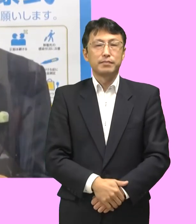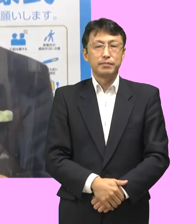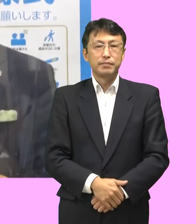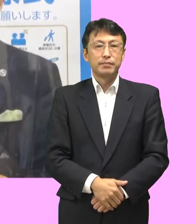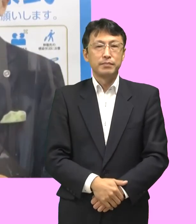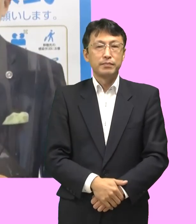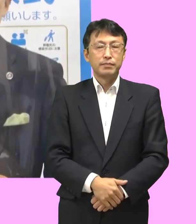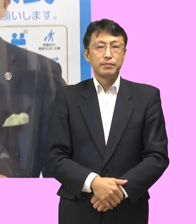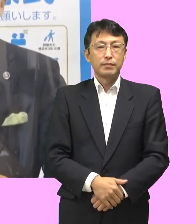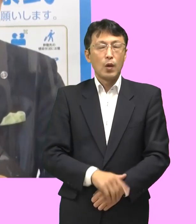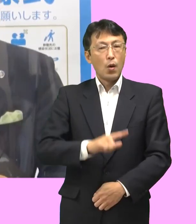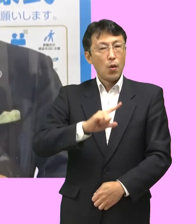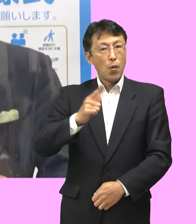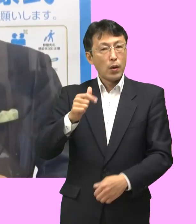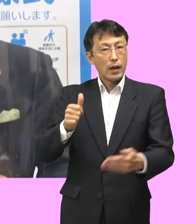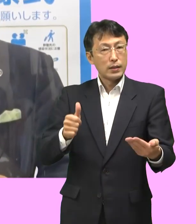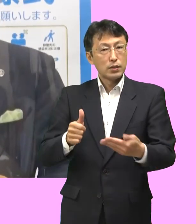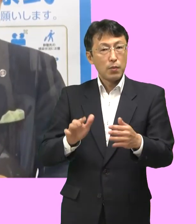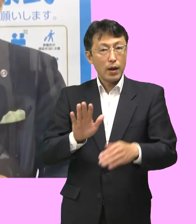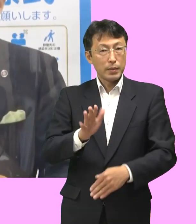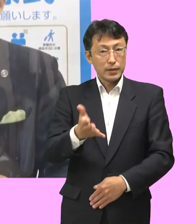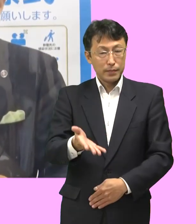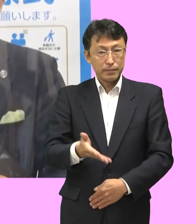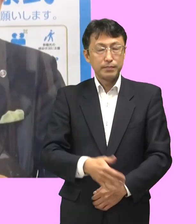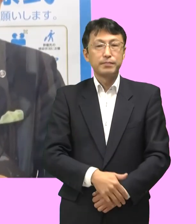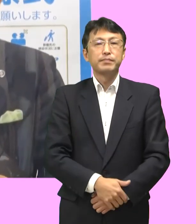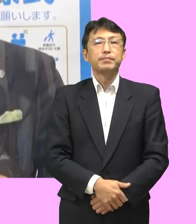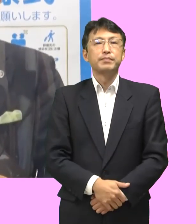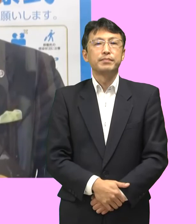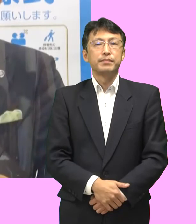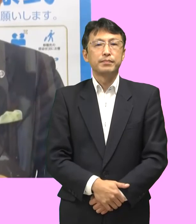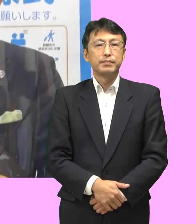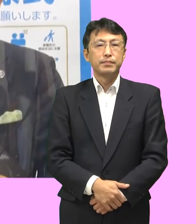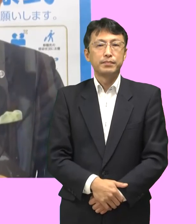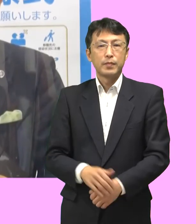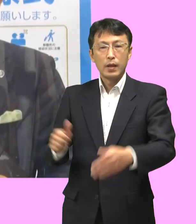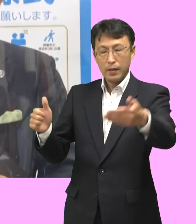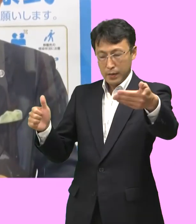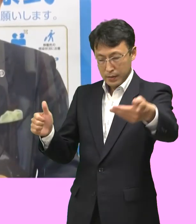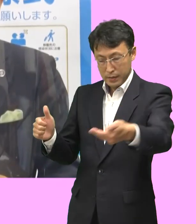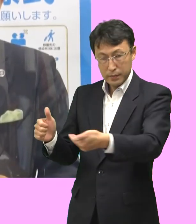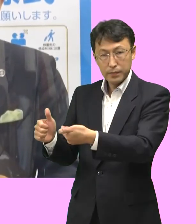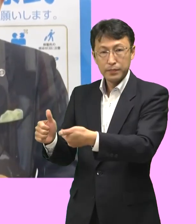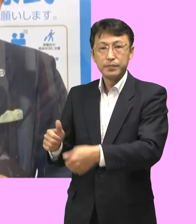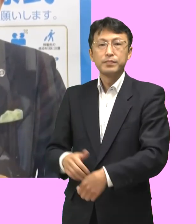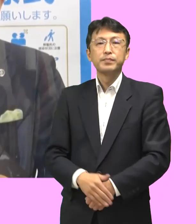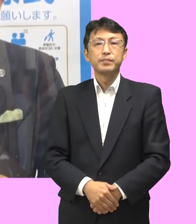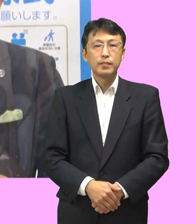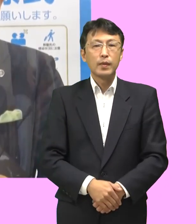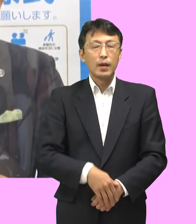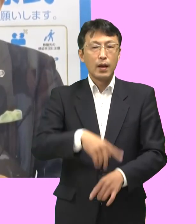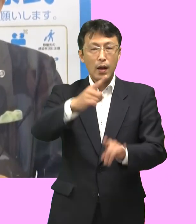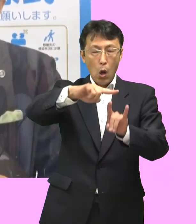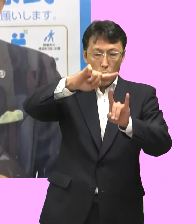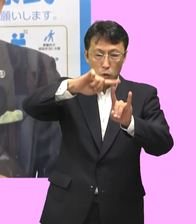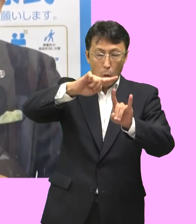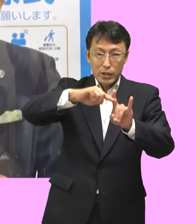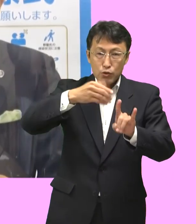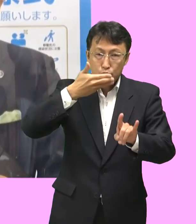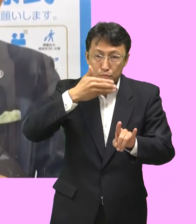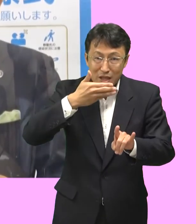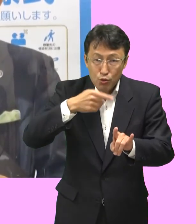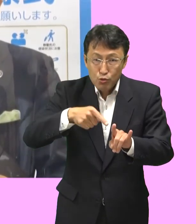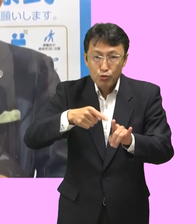よろしい。質問ございますか。はい、徳さんお願いします。 国信法の神田と申します。処理水の関係でですね、はい、要は県